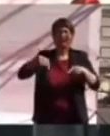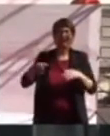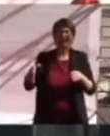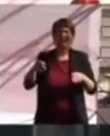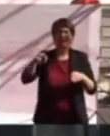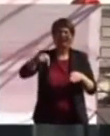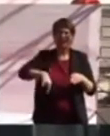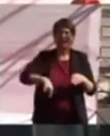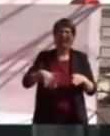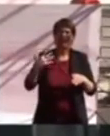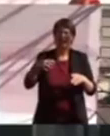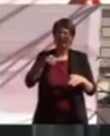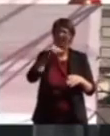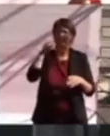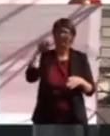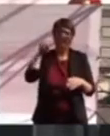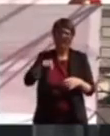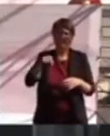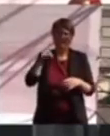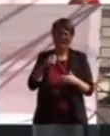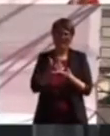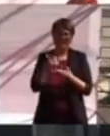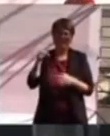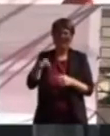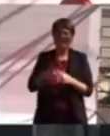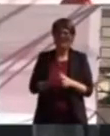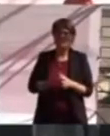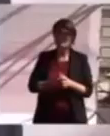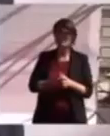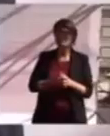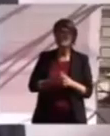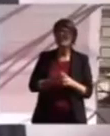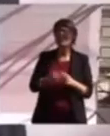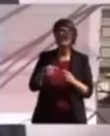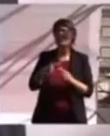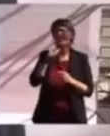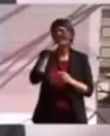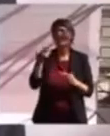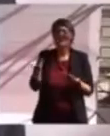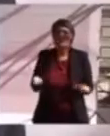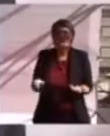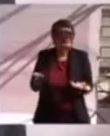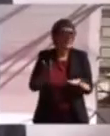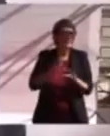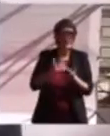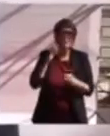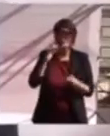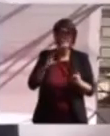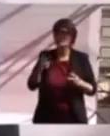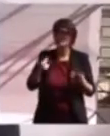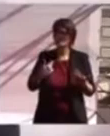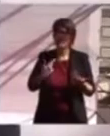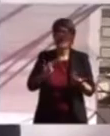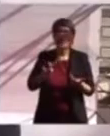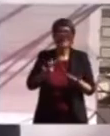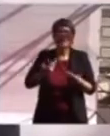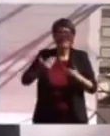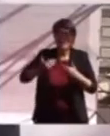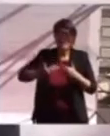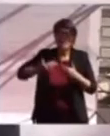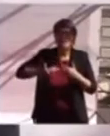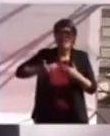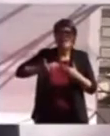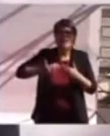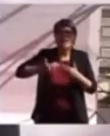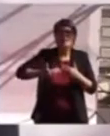importante e abbiamo bisogno di valutare ora dopo ora momento dopo momento all'evoluzione epidemiologica io